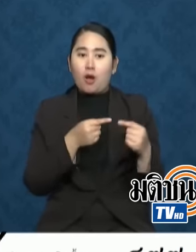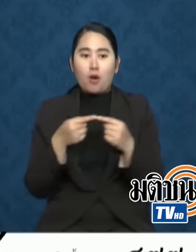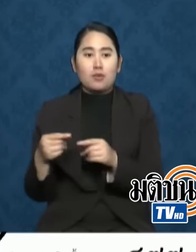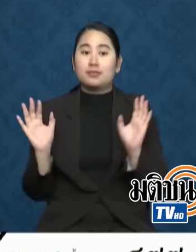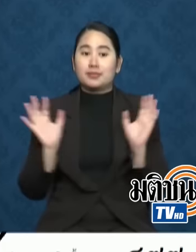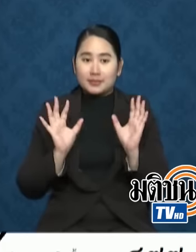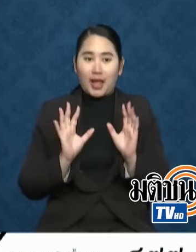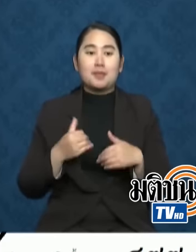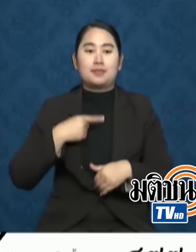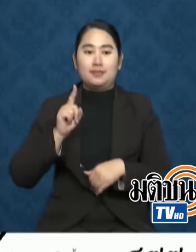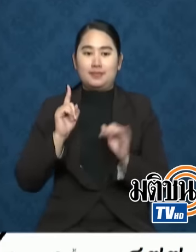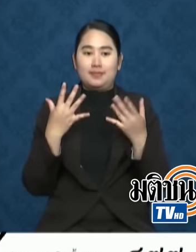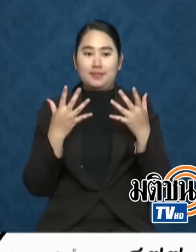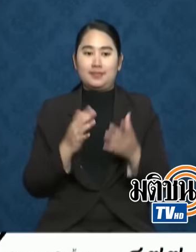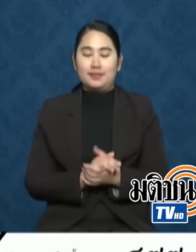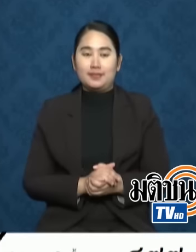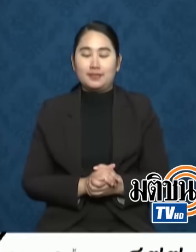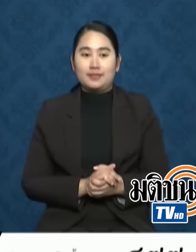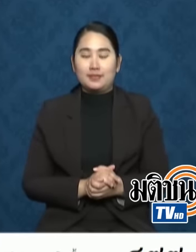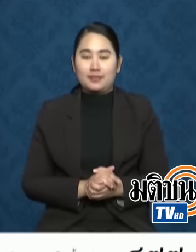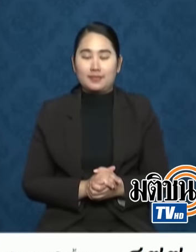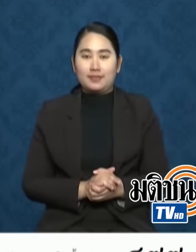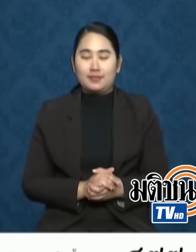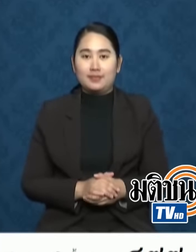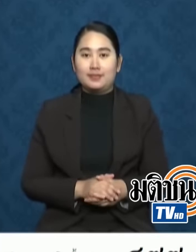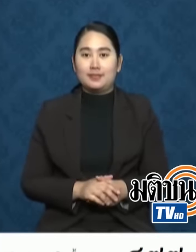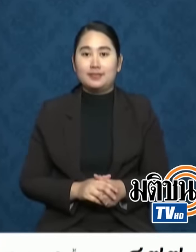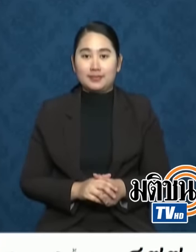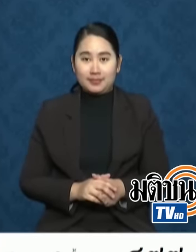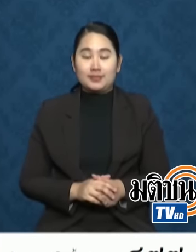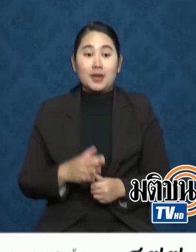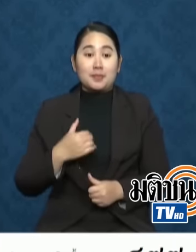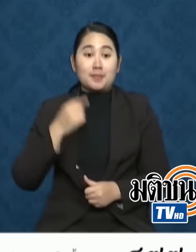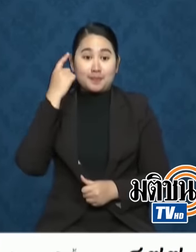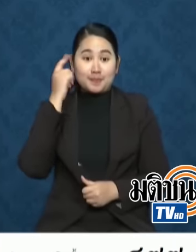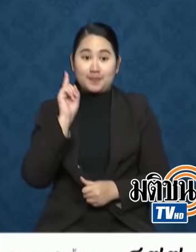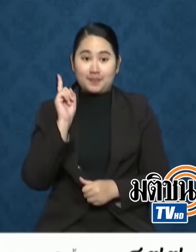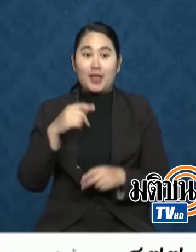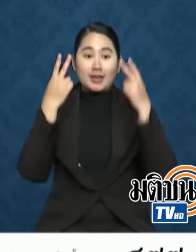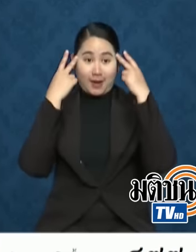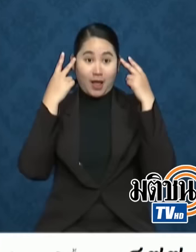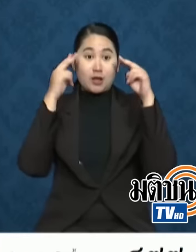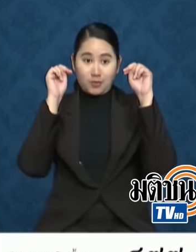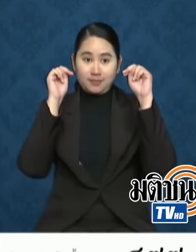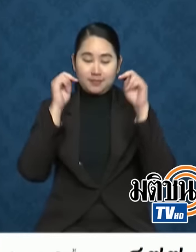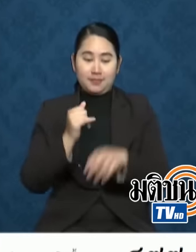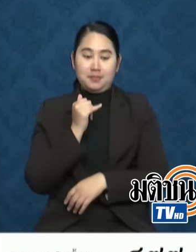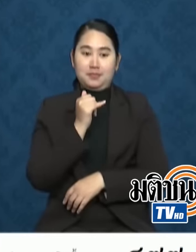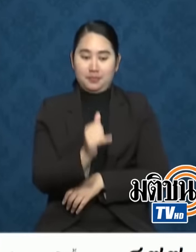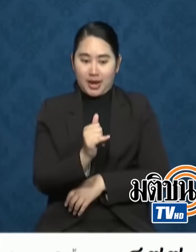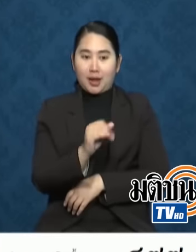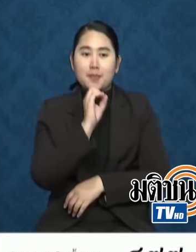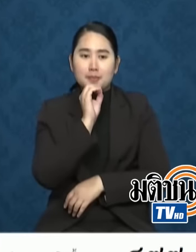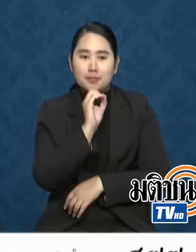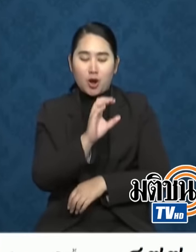บบนี้มันก็ไม่เกิดประโยชน์อะไรท่านรัฐมนตรีครับผมทราบมาว่าท่านนายกรัฐมนตรีลงพื้นที่ไปมอบนโยบ